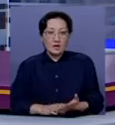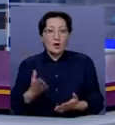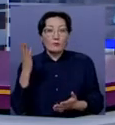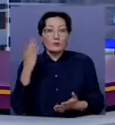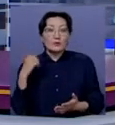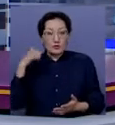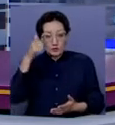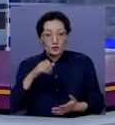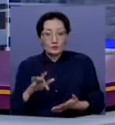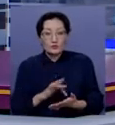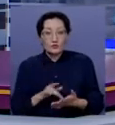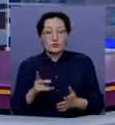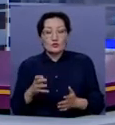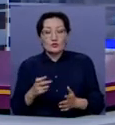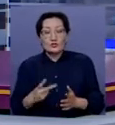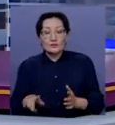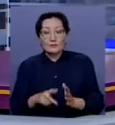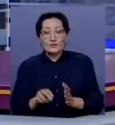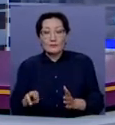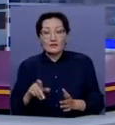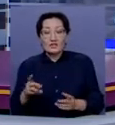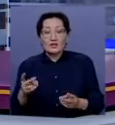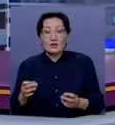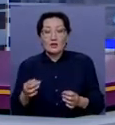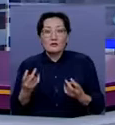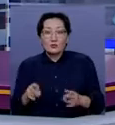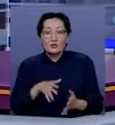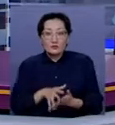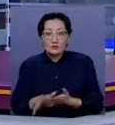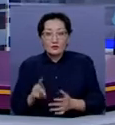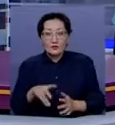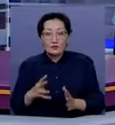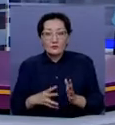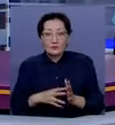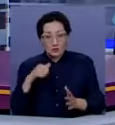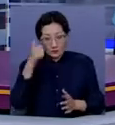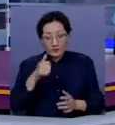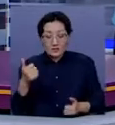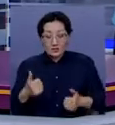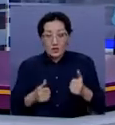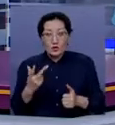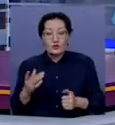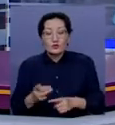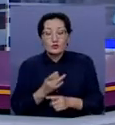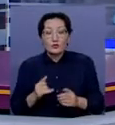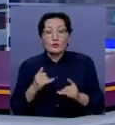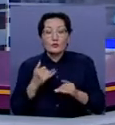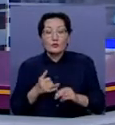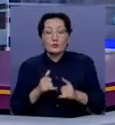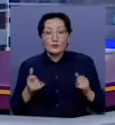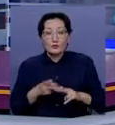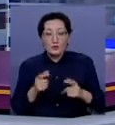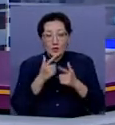Былтыр бюджеттің 428 миллиард теңгесі тиімсіз игерілген. Бұл 2018 жылмен салыстырғанда 3 есеге көп. Мұндай